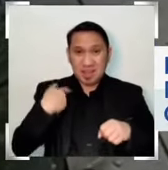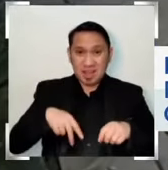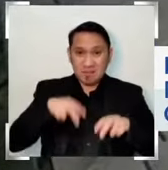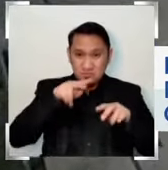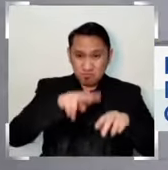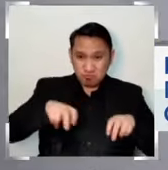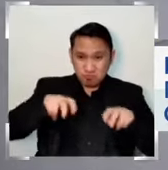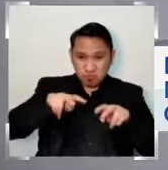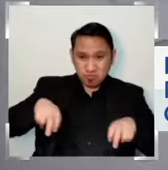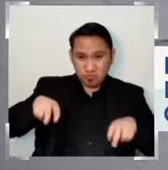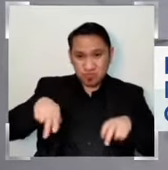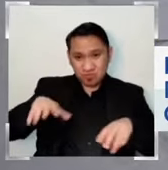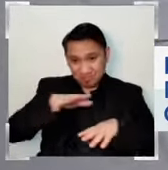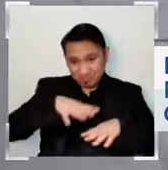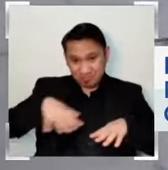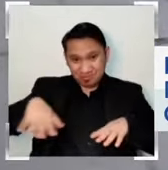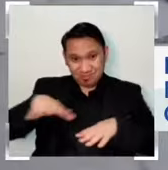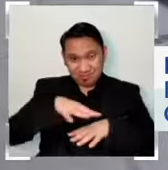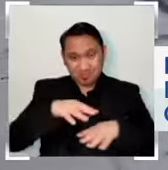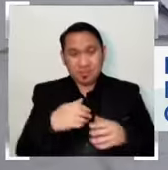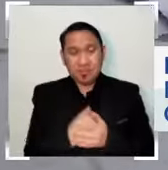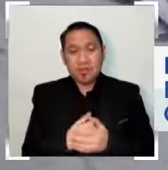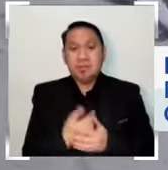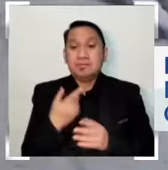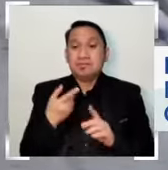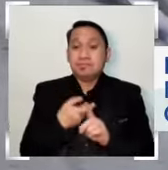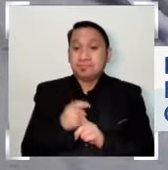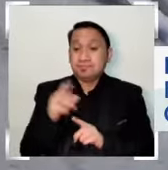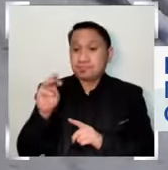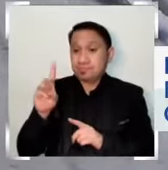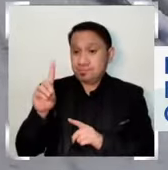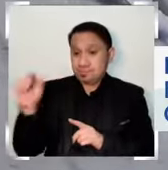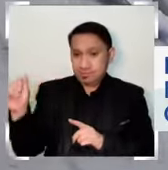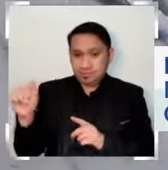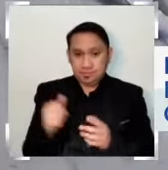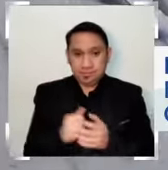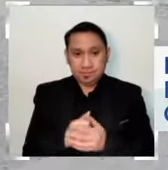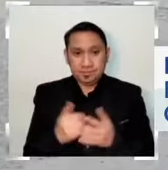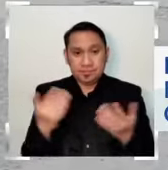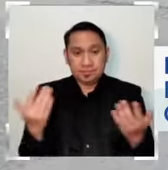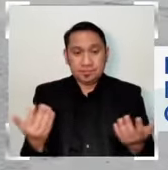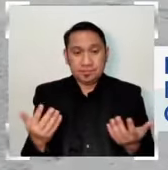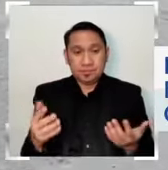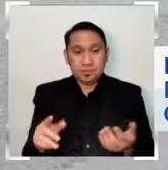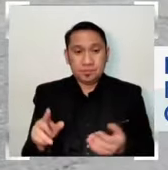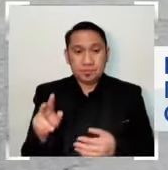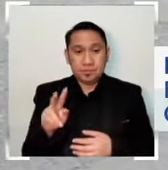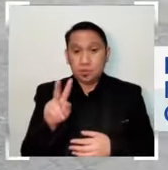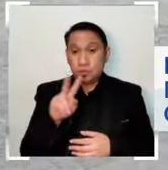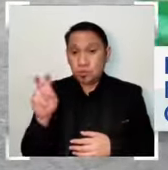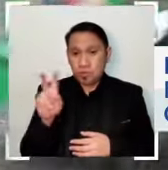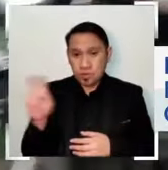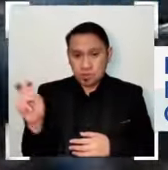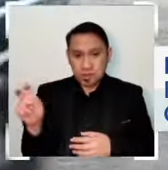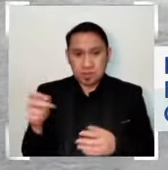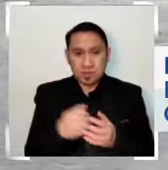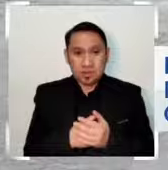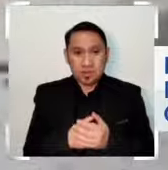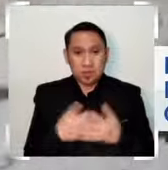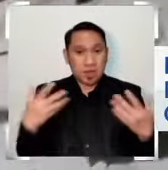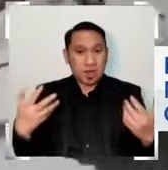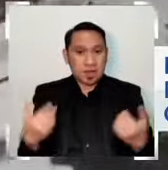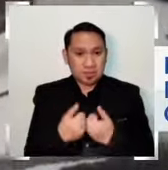Metro Manila. Sa datos ng MMDA noong 2022, umaabot sa halos 200 ang vehicular accidents kada